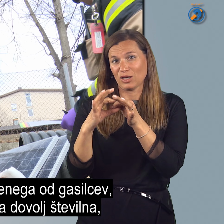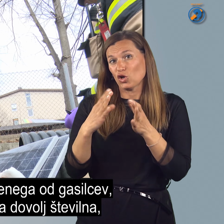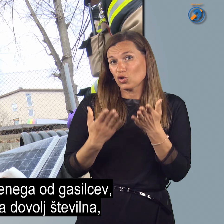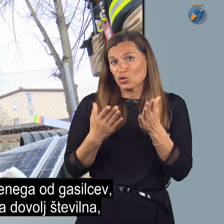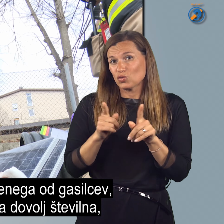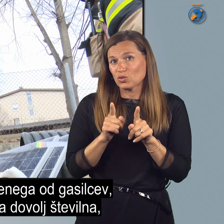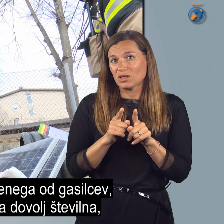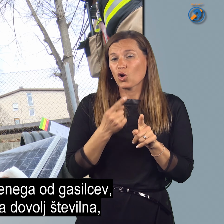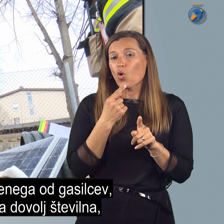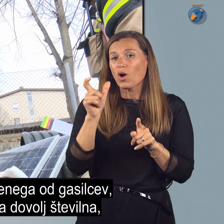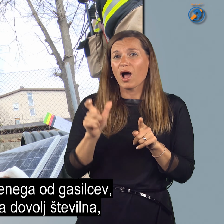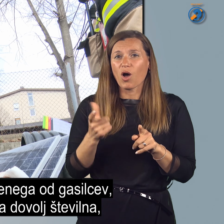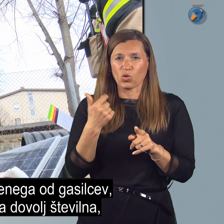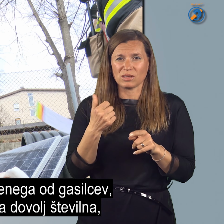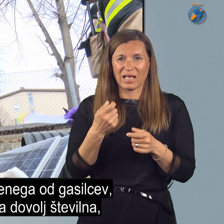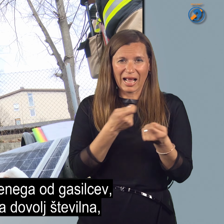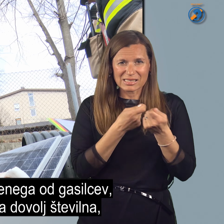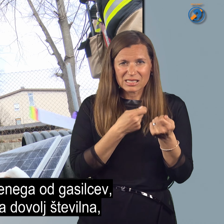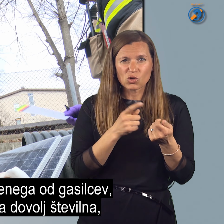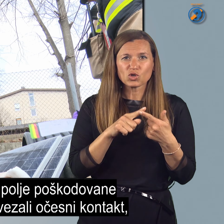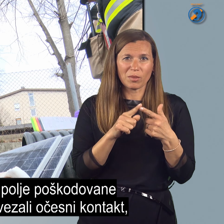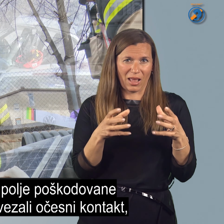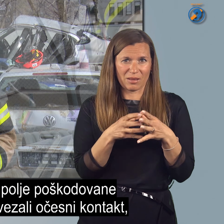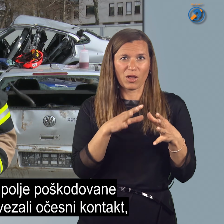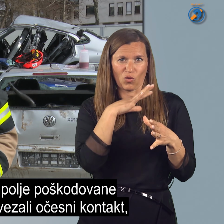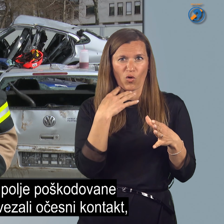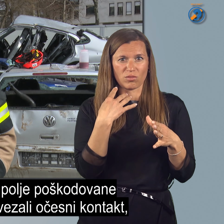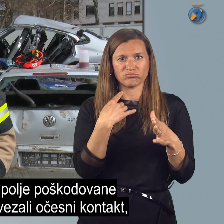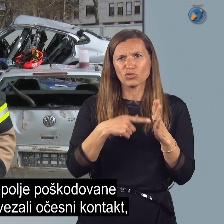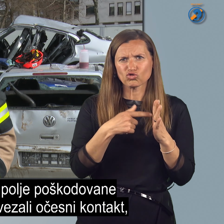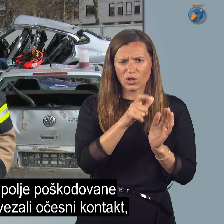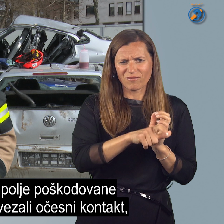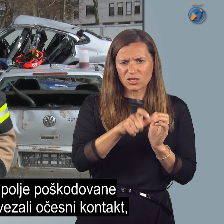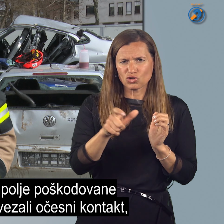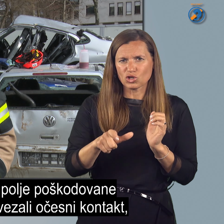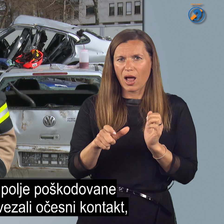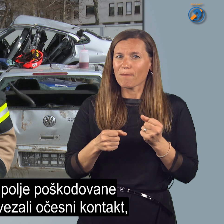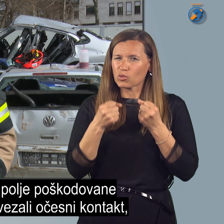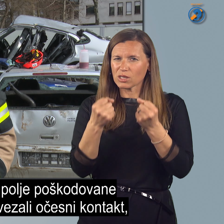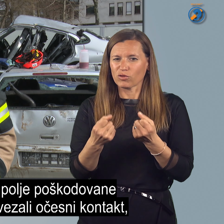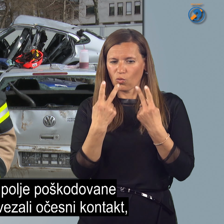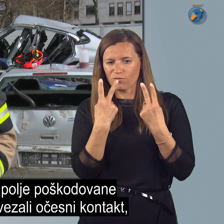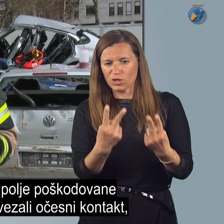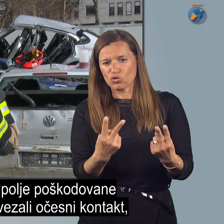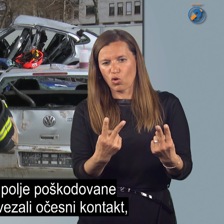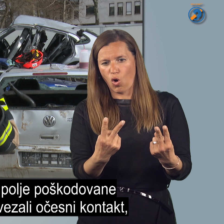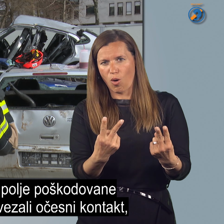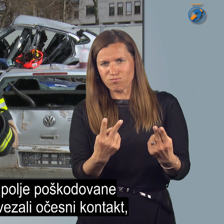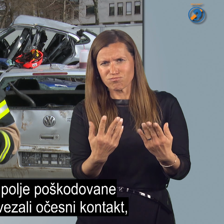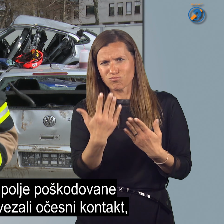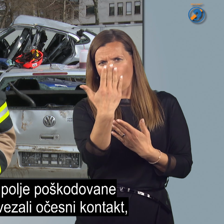Mogoče tudi enega od gasilcev, če bi bila ekipa dovolj številčna, postaviti v vidno polje poškodovane osebe in s